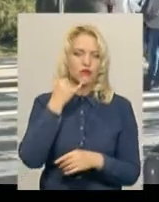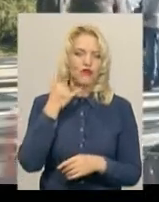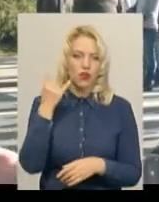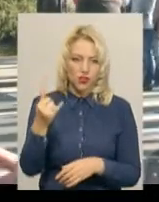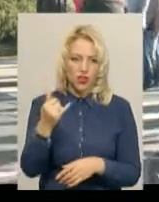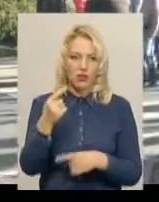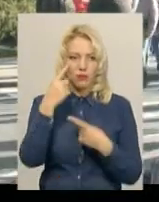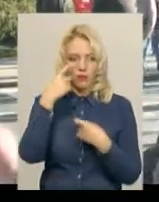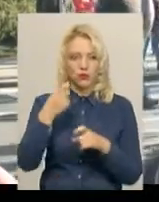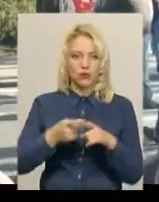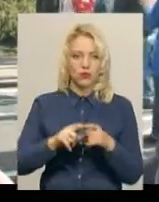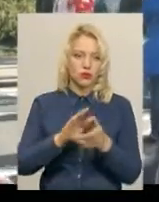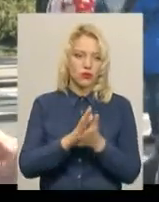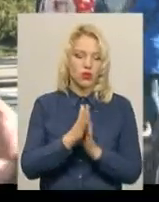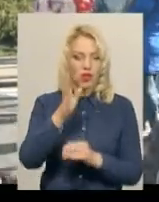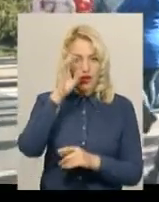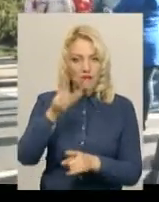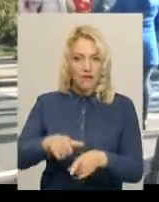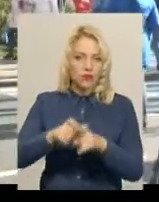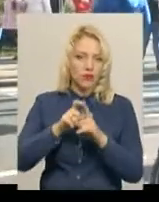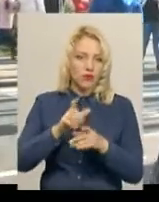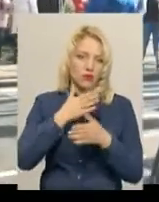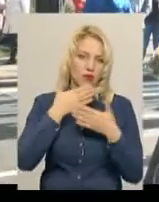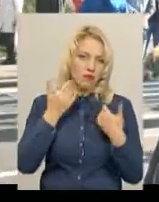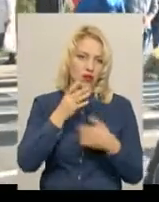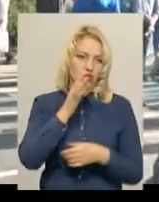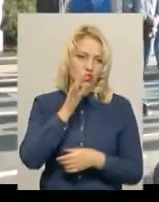ситуацію. Він сказав, що немає часу.